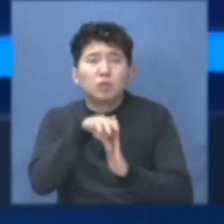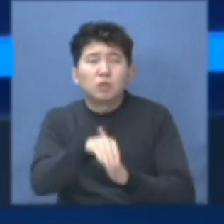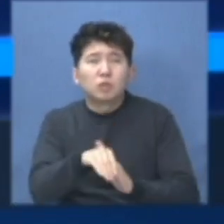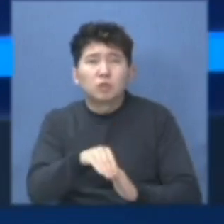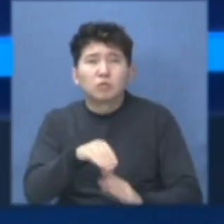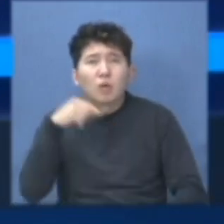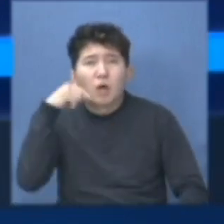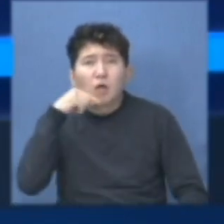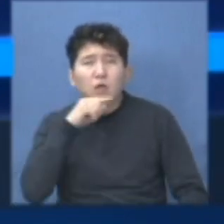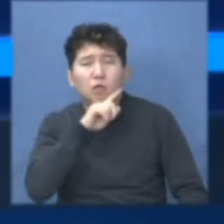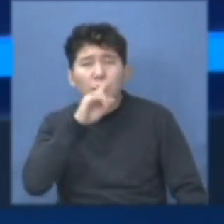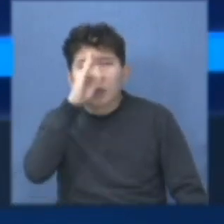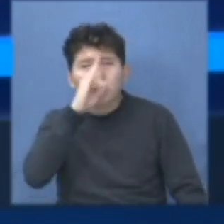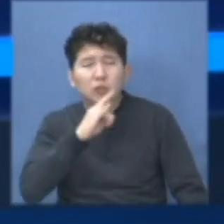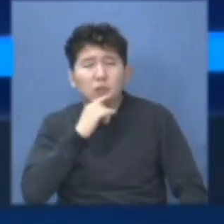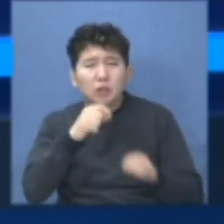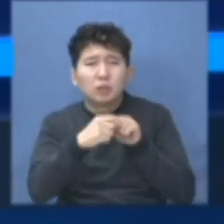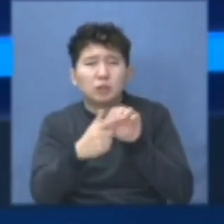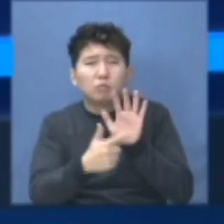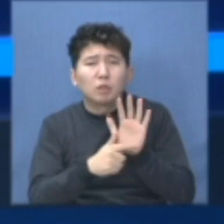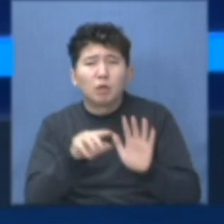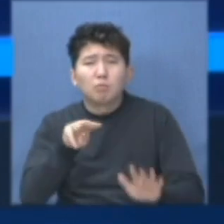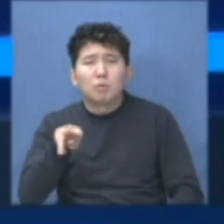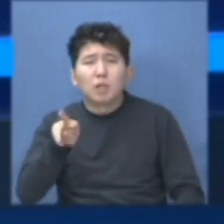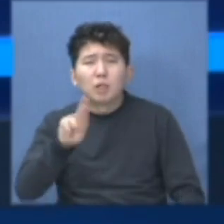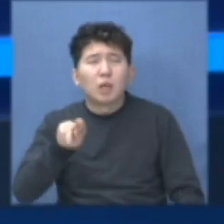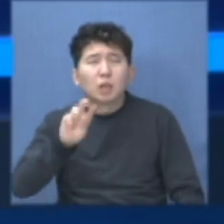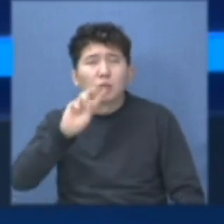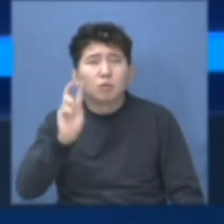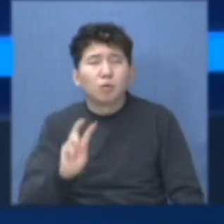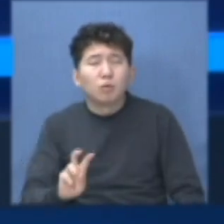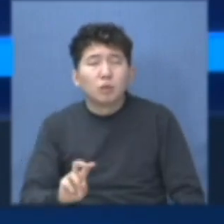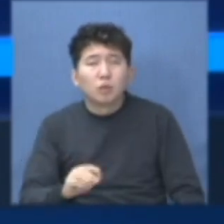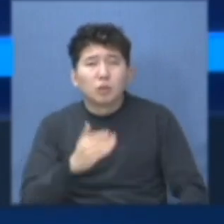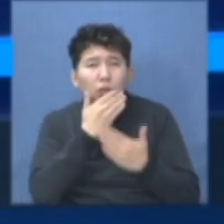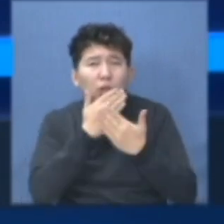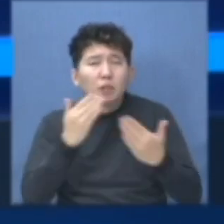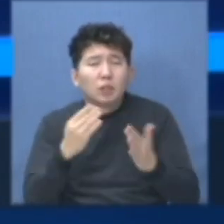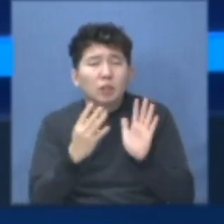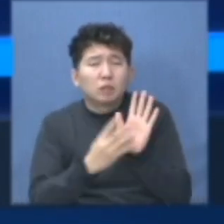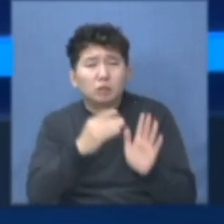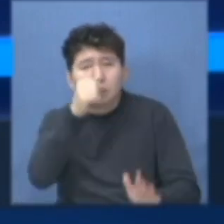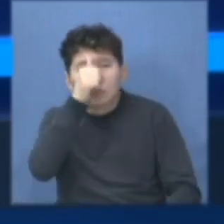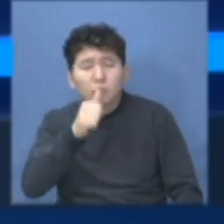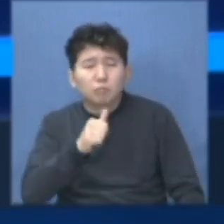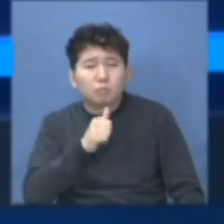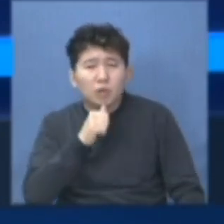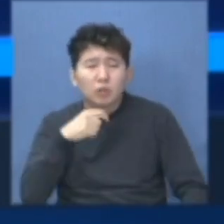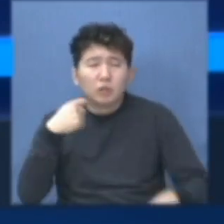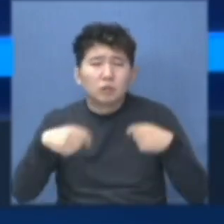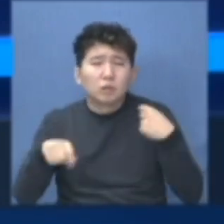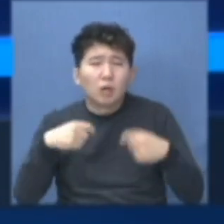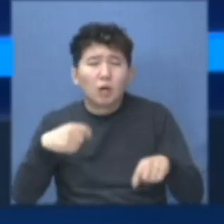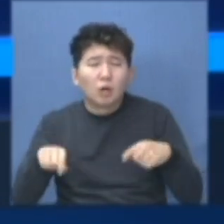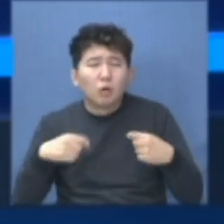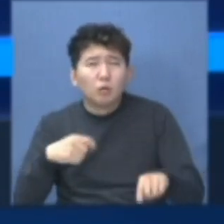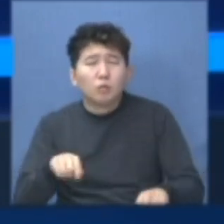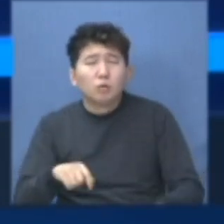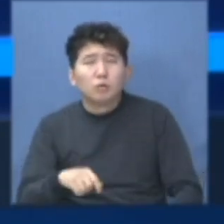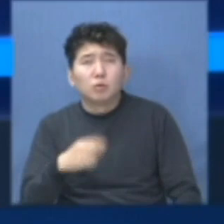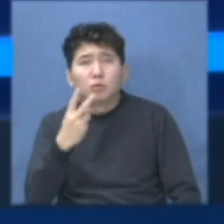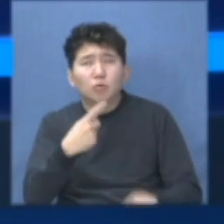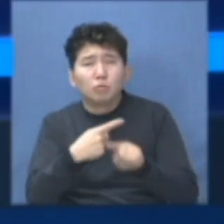17 миллиардов долларов. За последние 9 месяцев двусторонний торговый оборот достиг 2,5